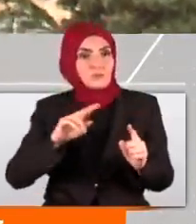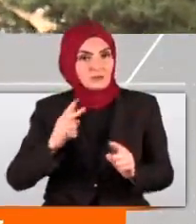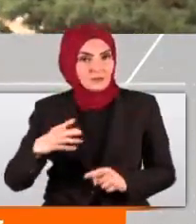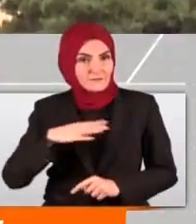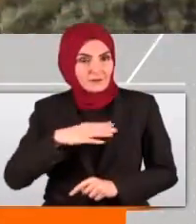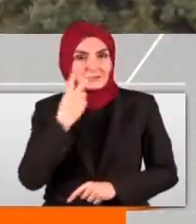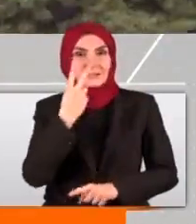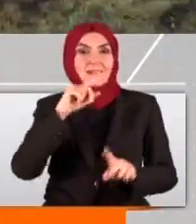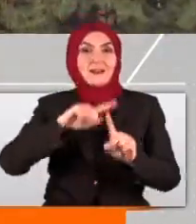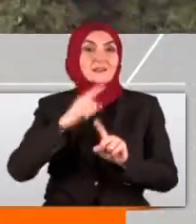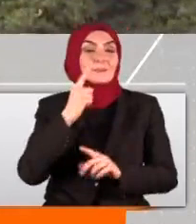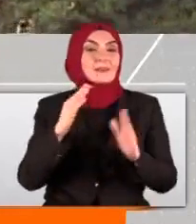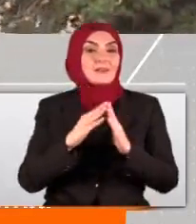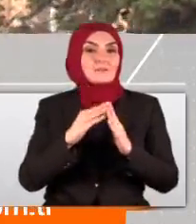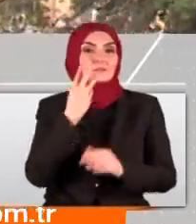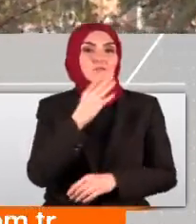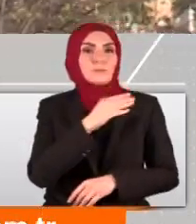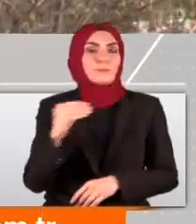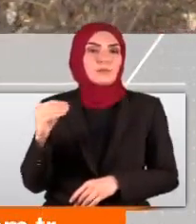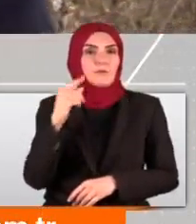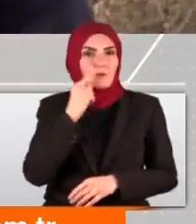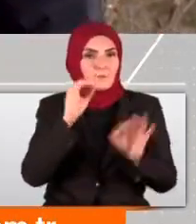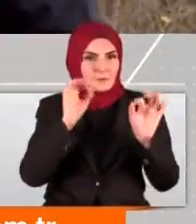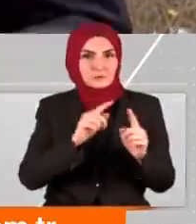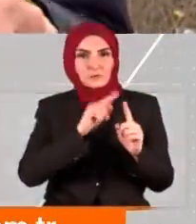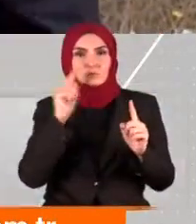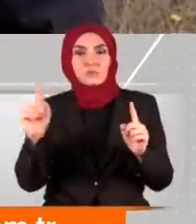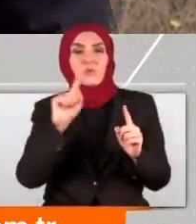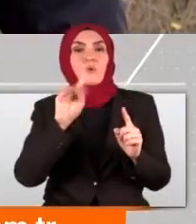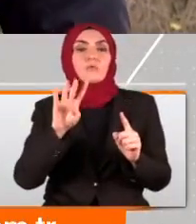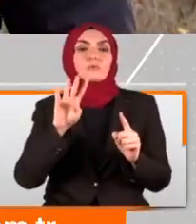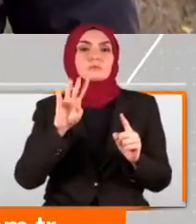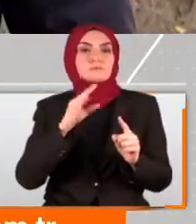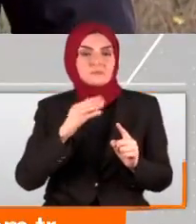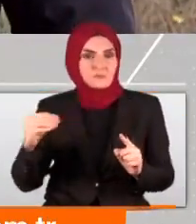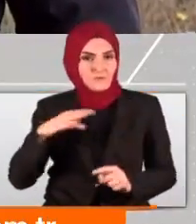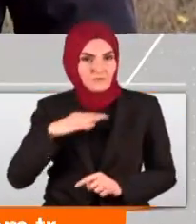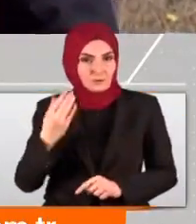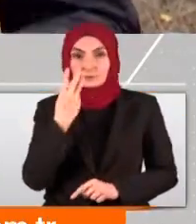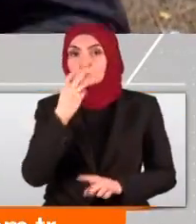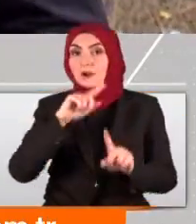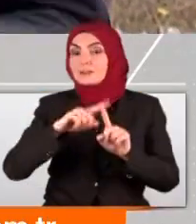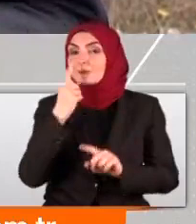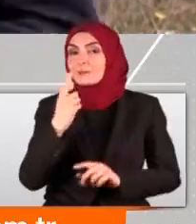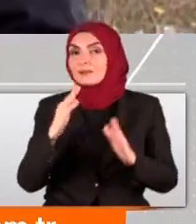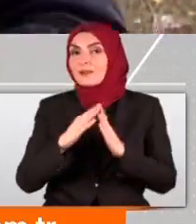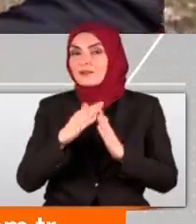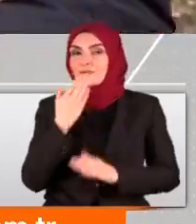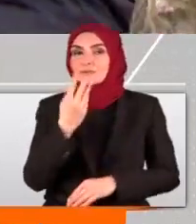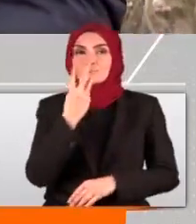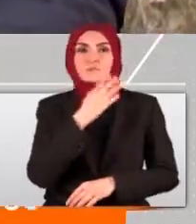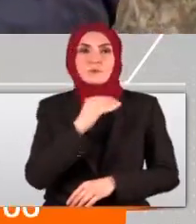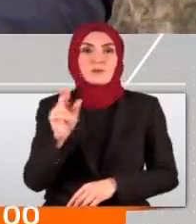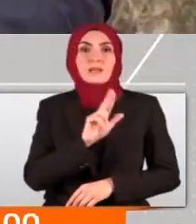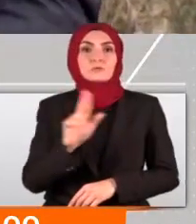3 milyon liradan başlayıp 14 milyon liraya kadar yükseliyor ve 3+1 evlerin fiyatları ise 3 milyon 750